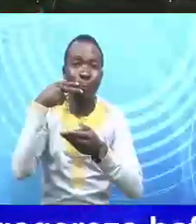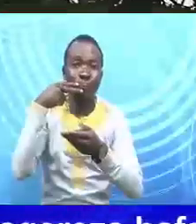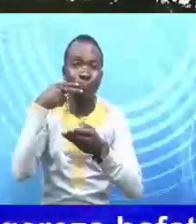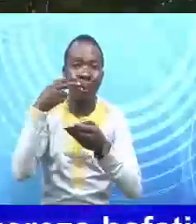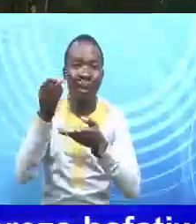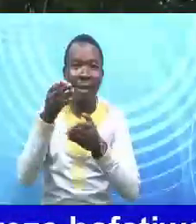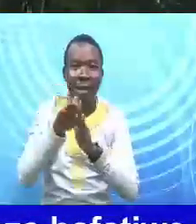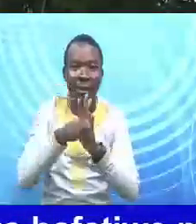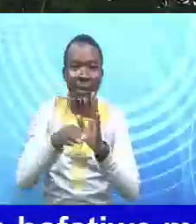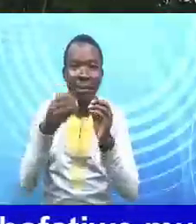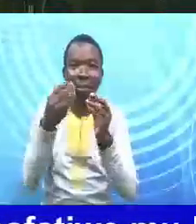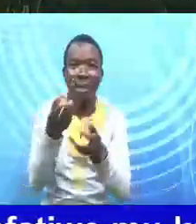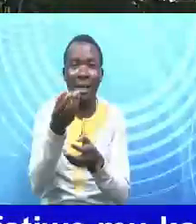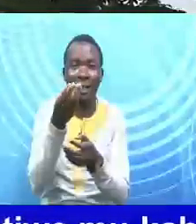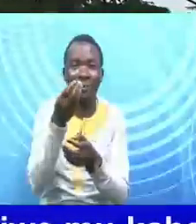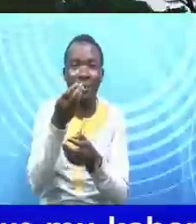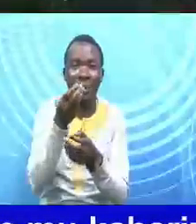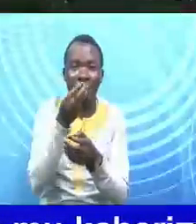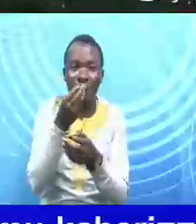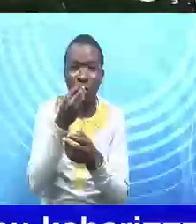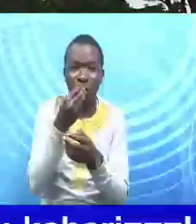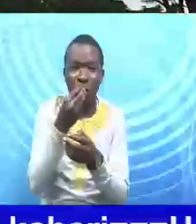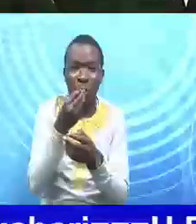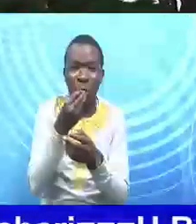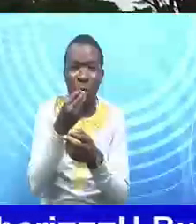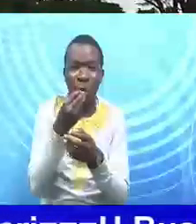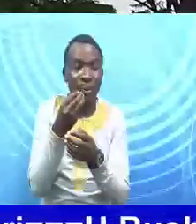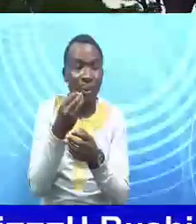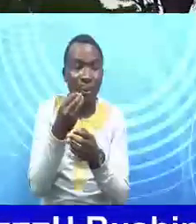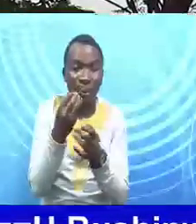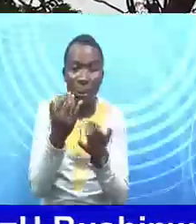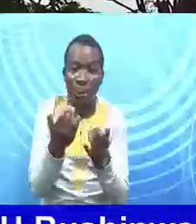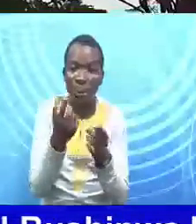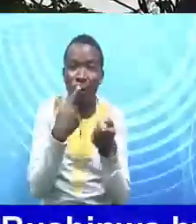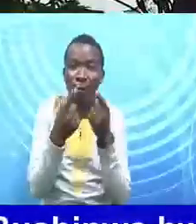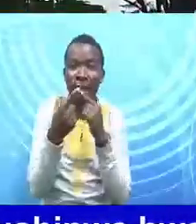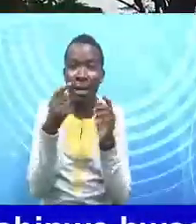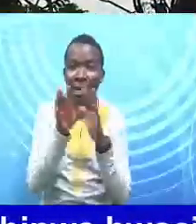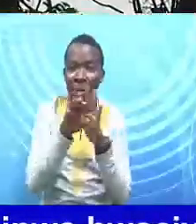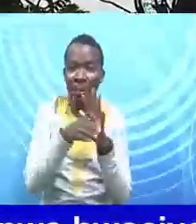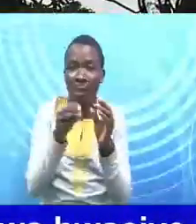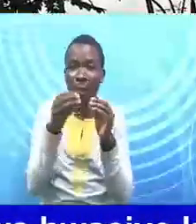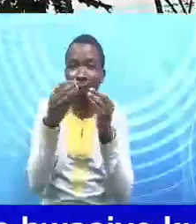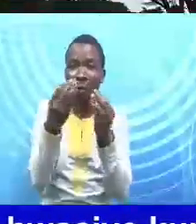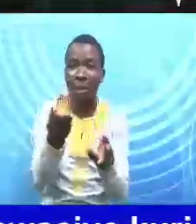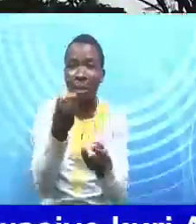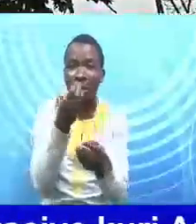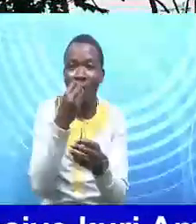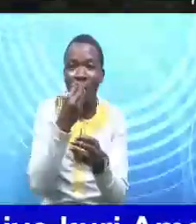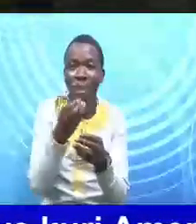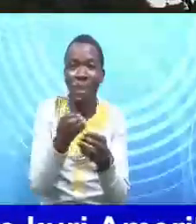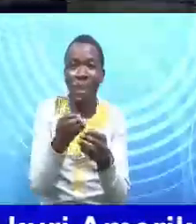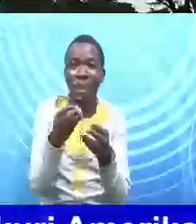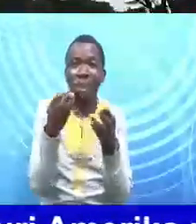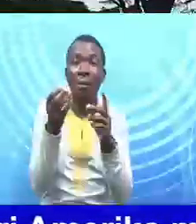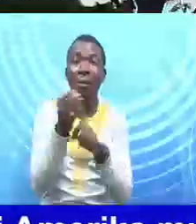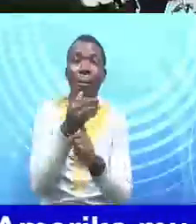yo gutanga ibiryo noneho saza niyo ubwo tugeze ubu tuvugana gahunda yo gutanga ibiryo ntago biri